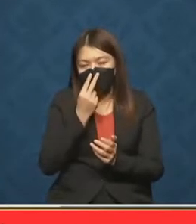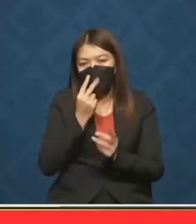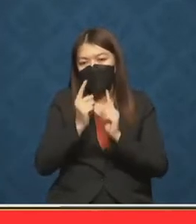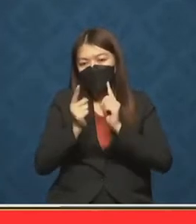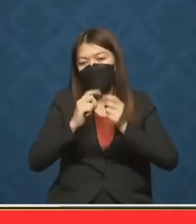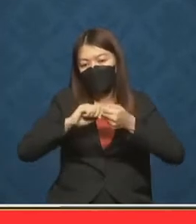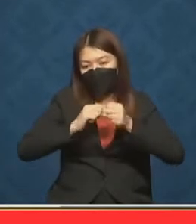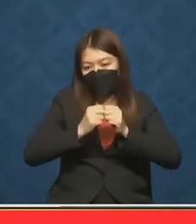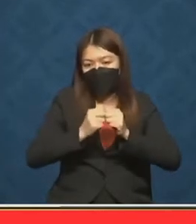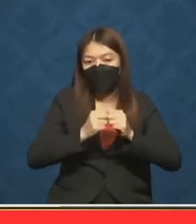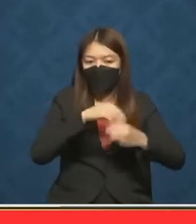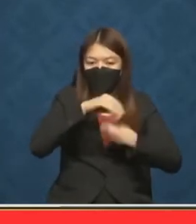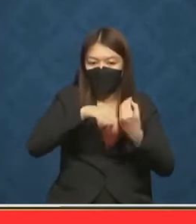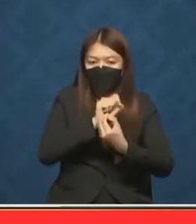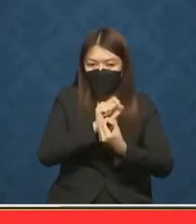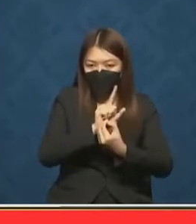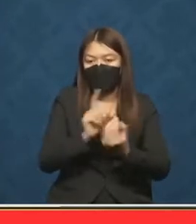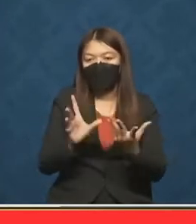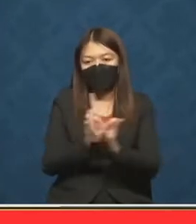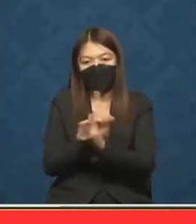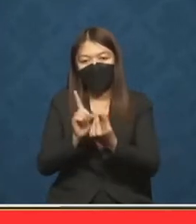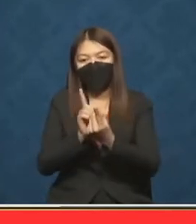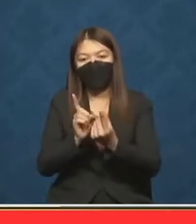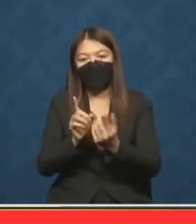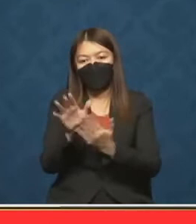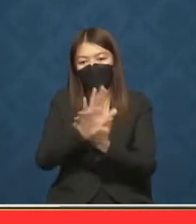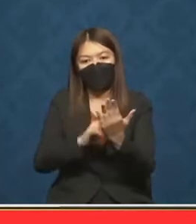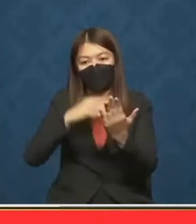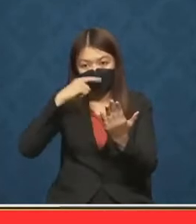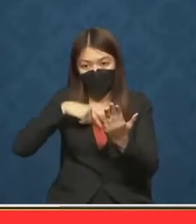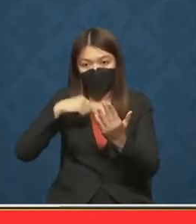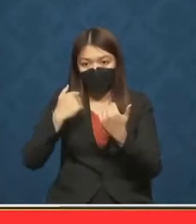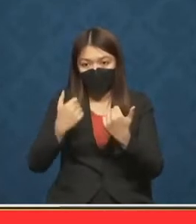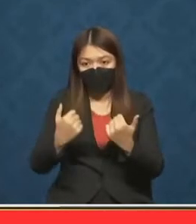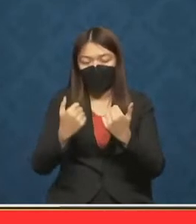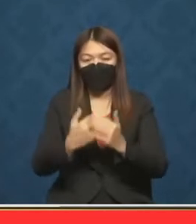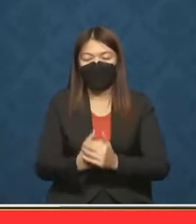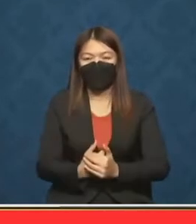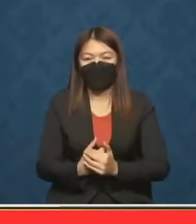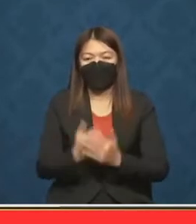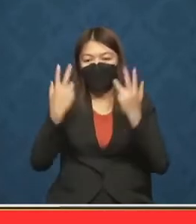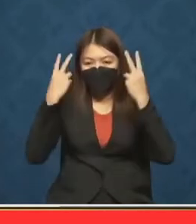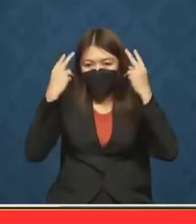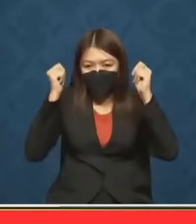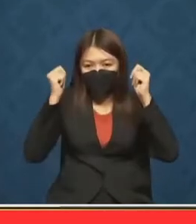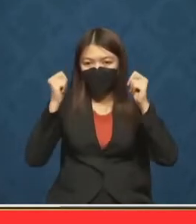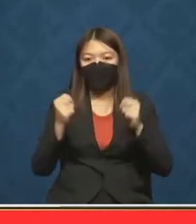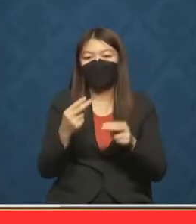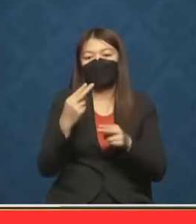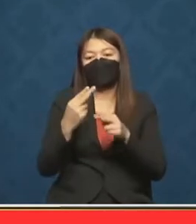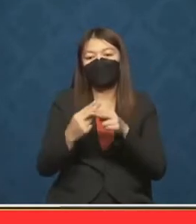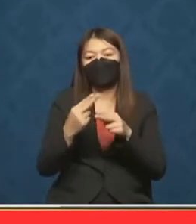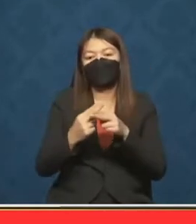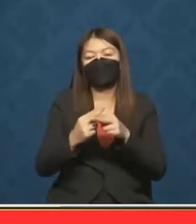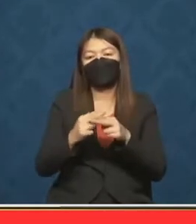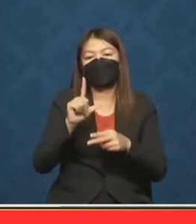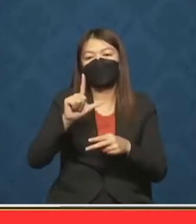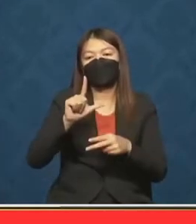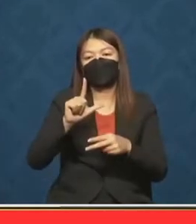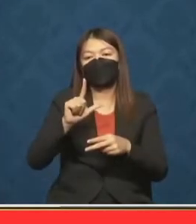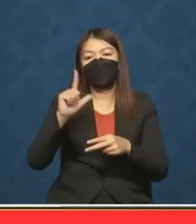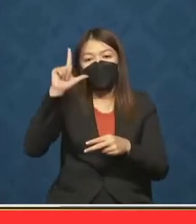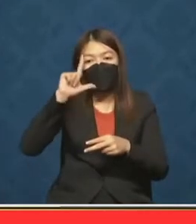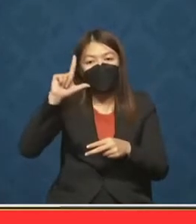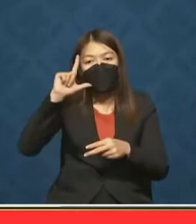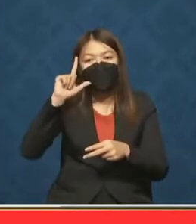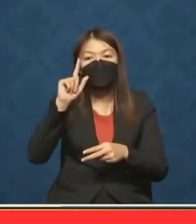และสังคมของปเทศไยทานประทานที่กรบครับทั้งนี้เพื่อให้ในยกที่ชื่อลุงตูตาสวางขึ้น